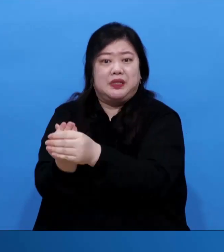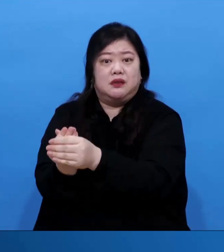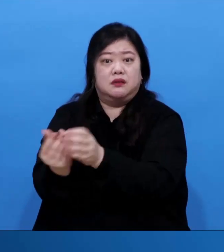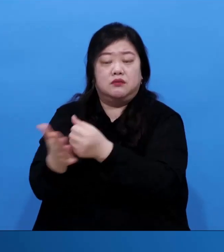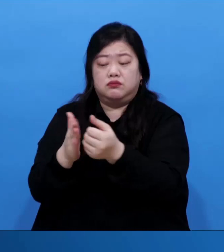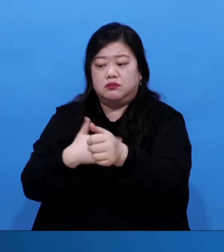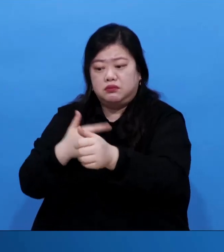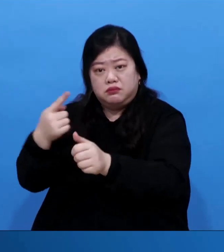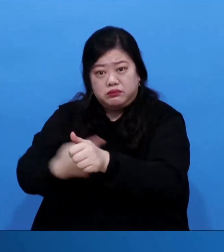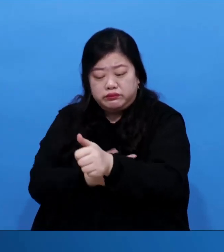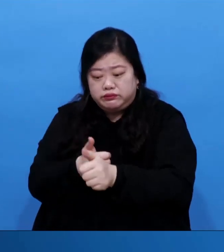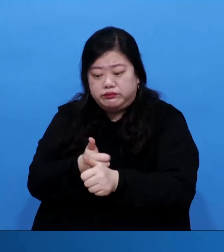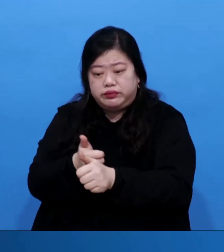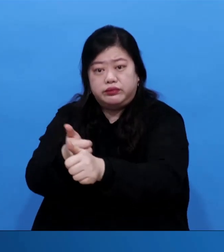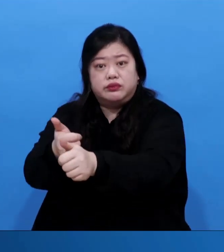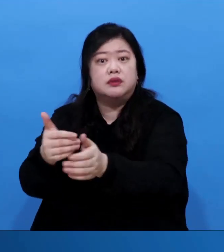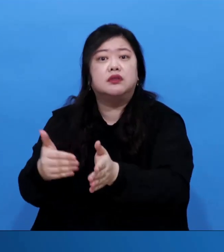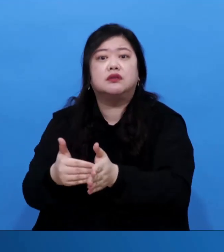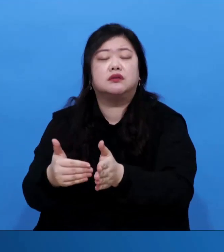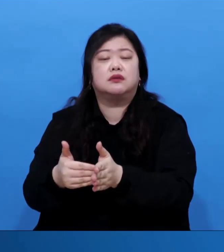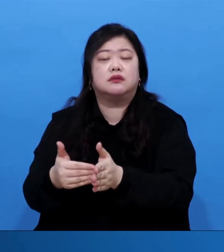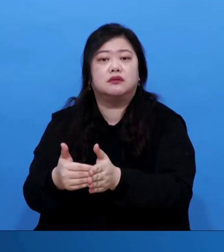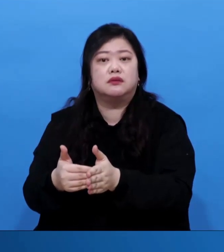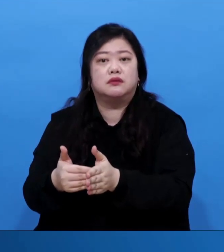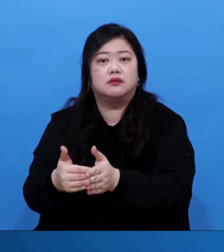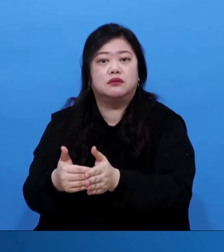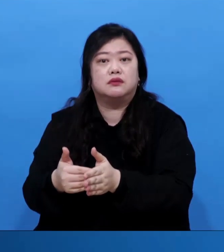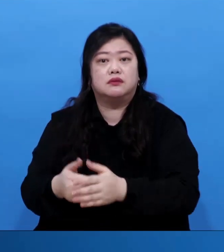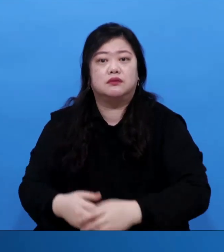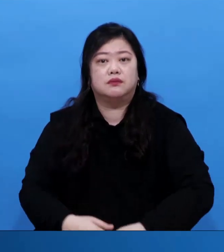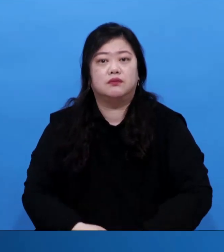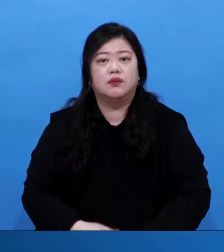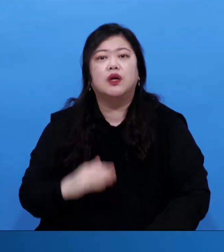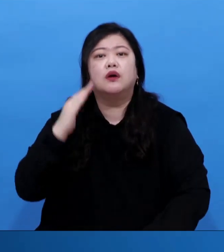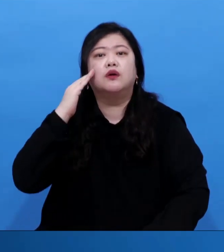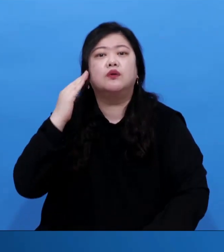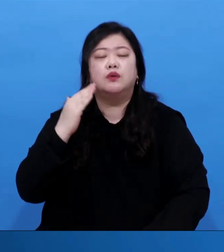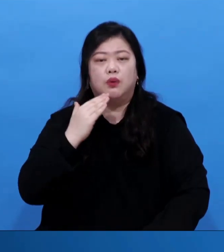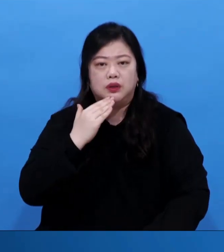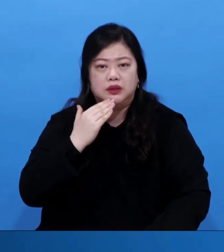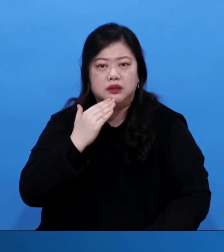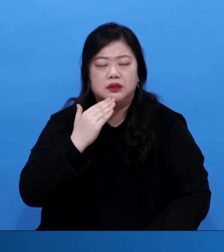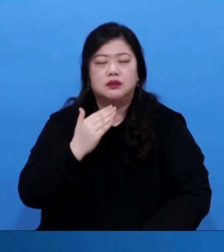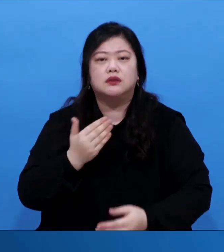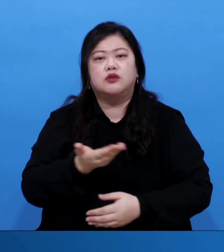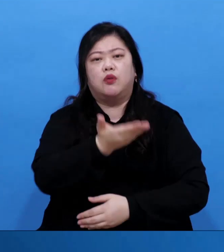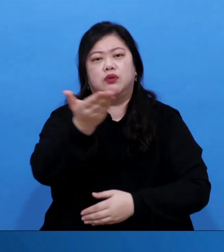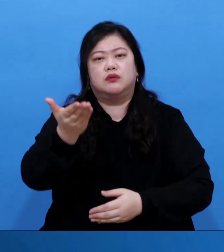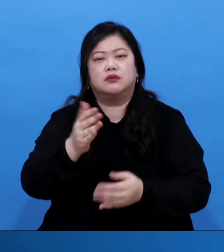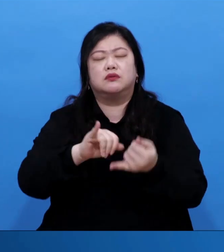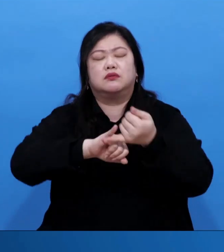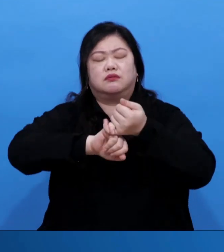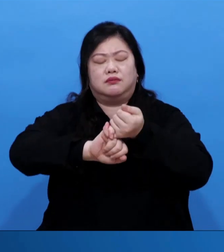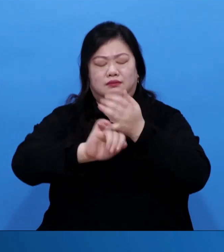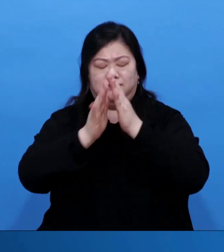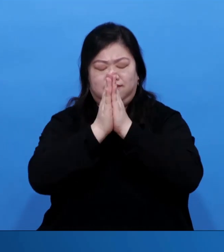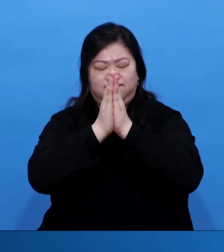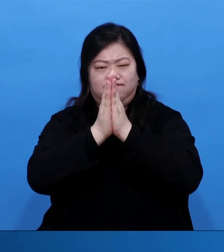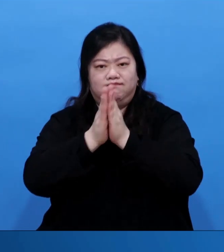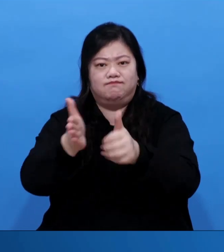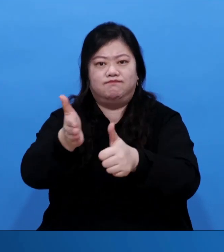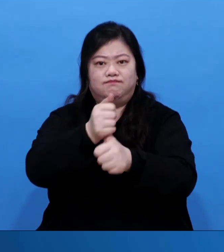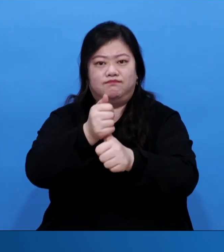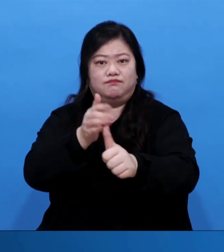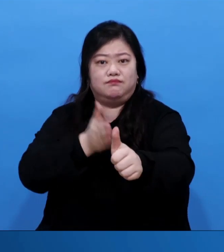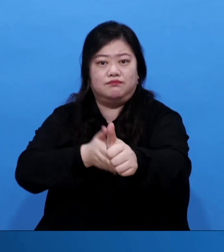우리 신자들은 당연히 붙잡아야 되고요. 우리 농인들은 이걸 배로 굳게 잡아야 돼요. This is what our believers would rightfully hold on